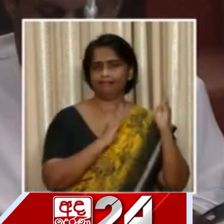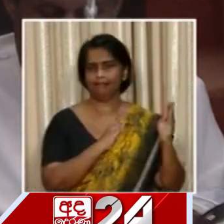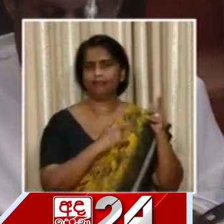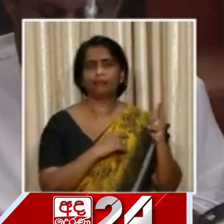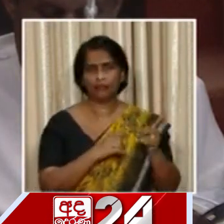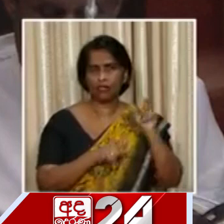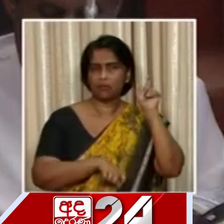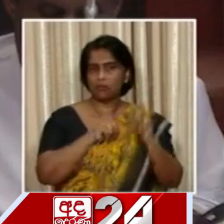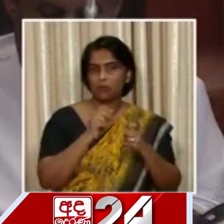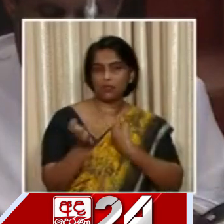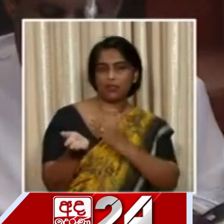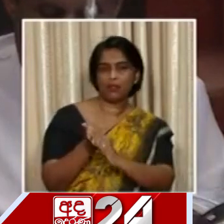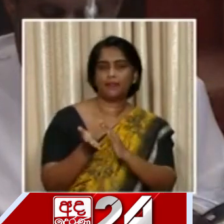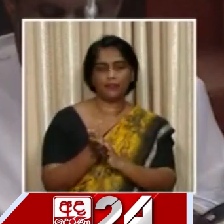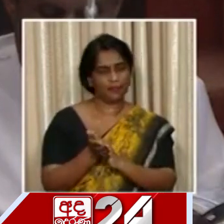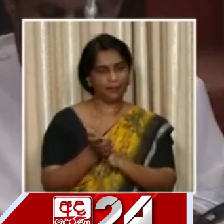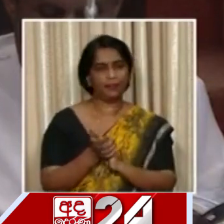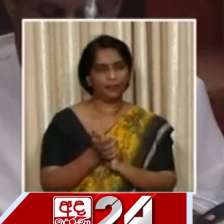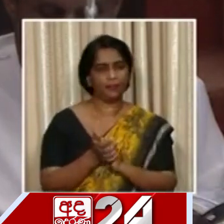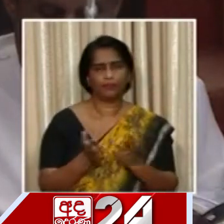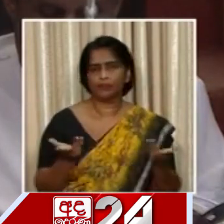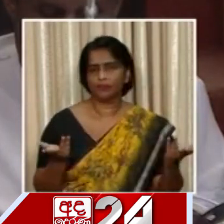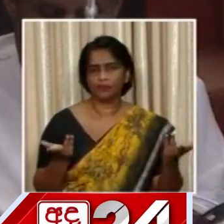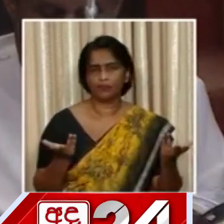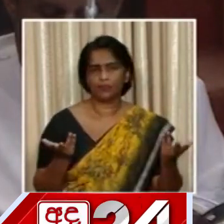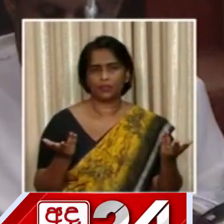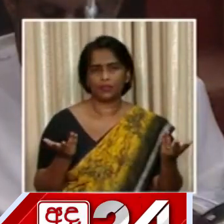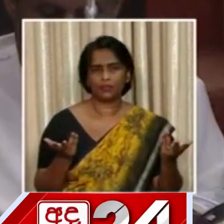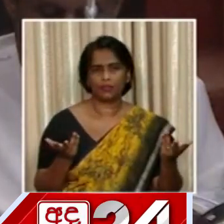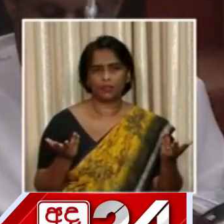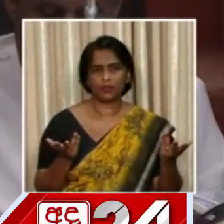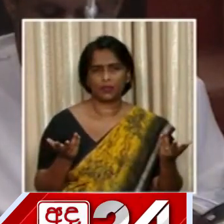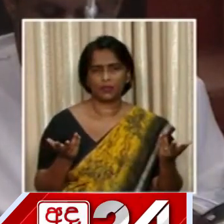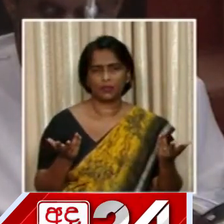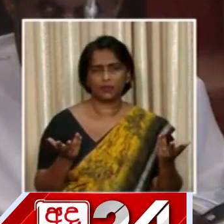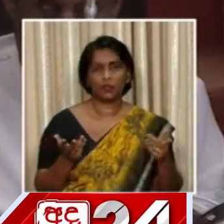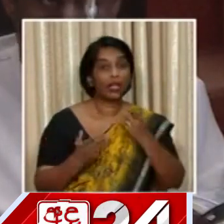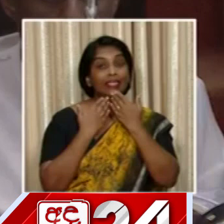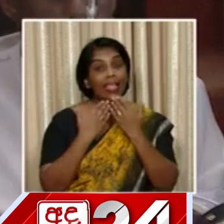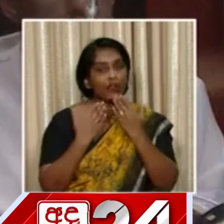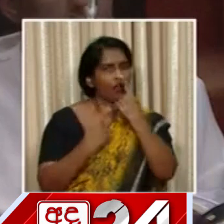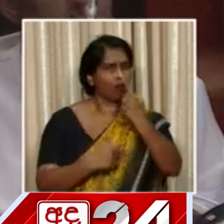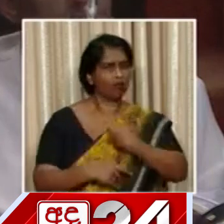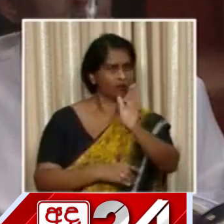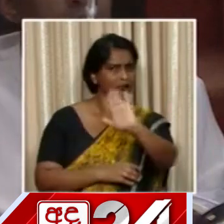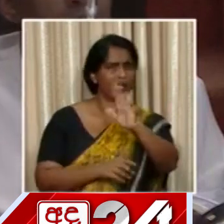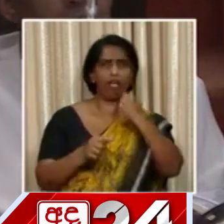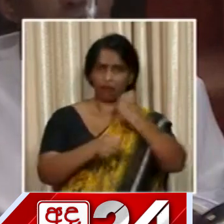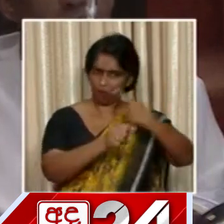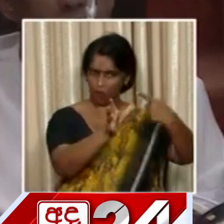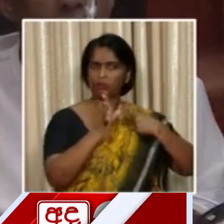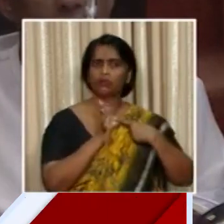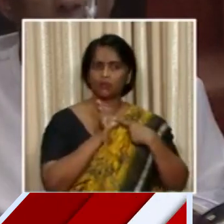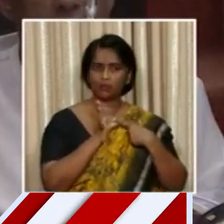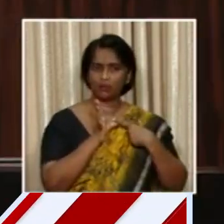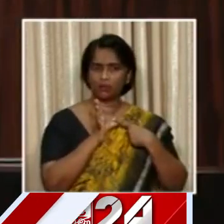ප්‍රබාධකරනවා යම් යම් පුද්ගලයන් බේර ගන්න. හරි, බොහොම ස්තුතියි ඔබතුමාට. දැන් පොයින්ට් බෝඩ ඔබතුමා බොහොම ස්තුතියි කියලා බෑ ආණ්ඩුවේ උත්තරයක් දෙන්න. නෑ